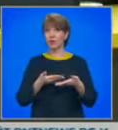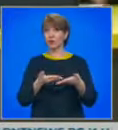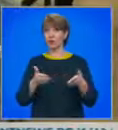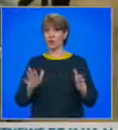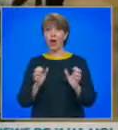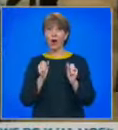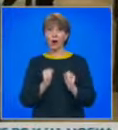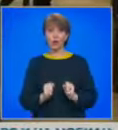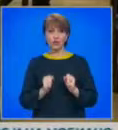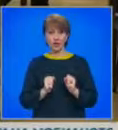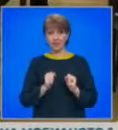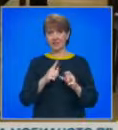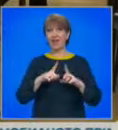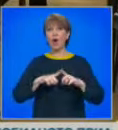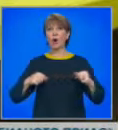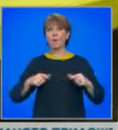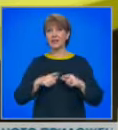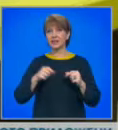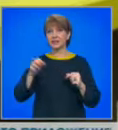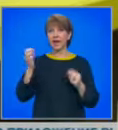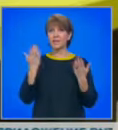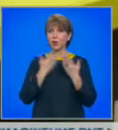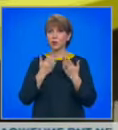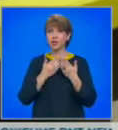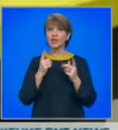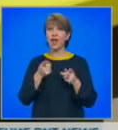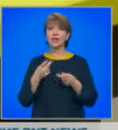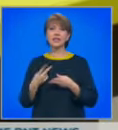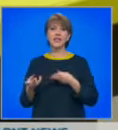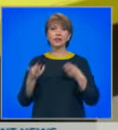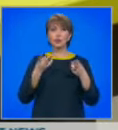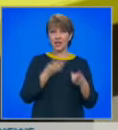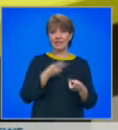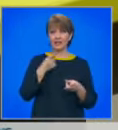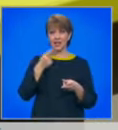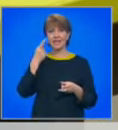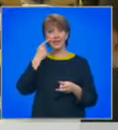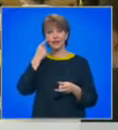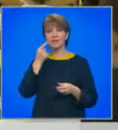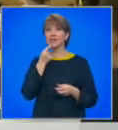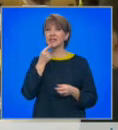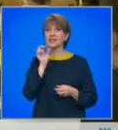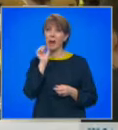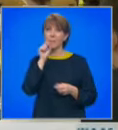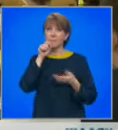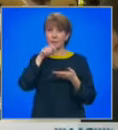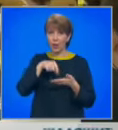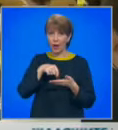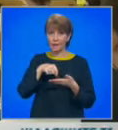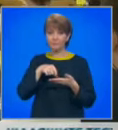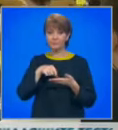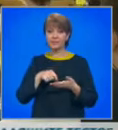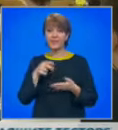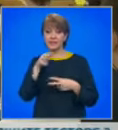Очаква се в румънските училища да бъдат доставени щадящи тестове с слюнка, с които два пъти седмично децата да бъдат проверявани за